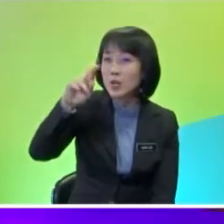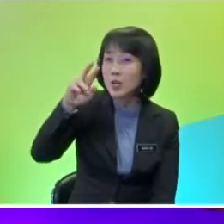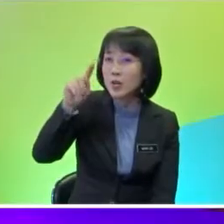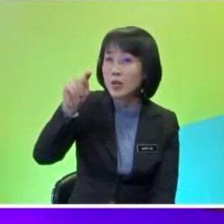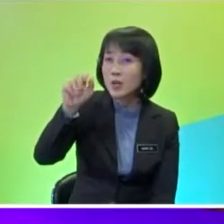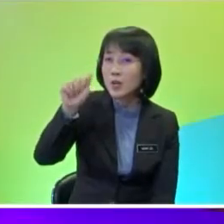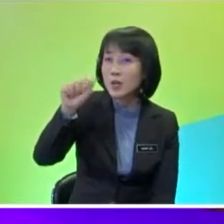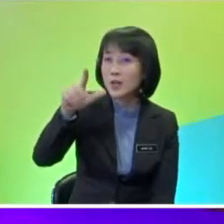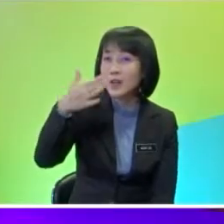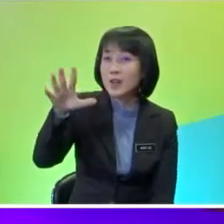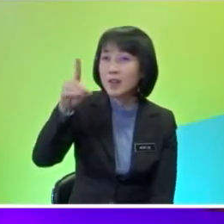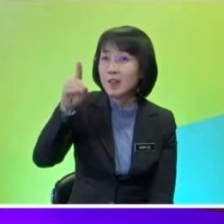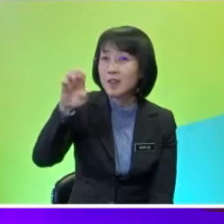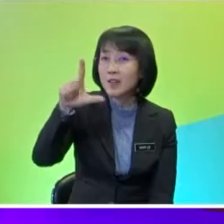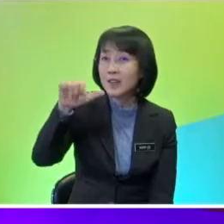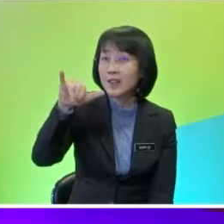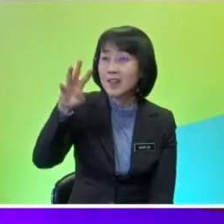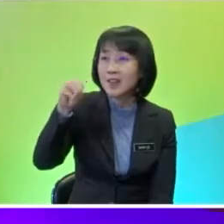guru pusat sumber